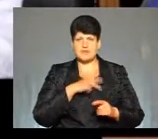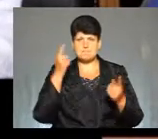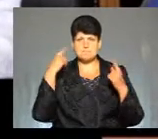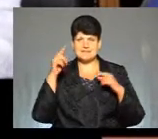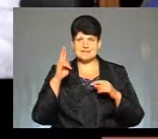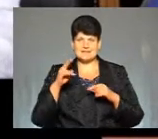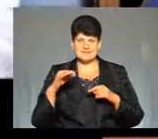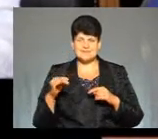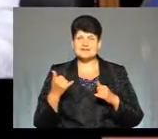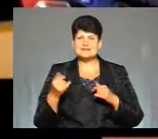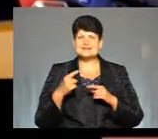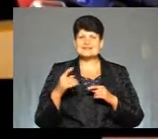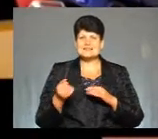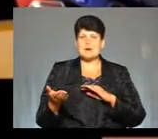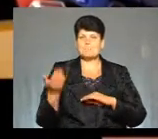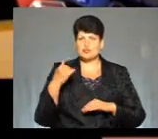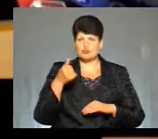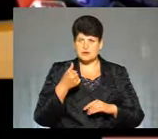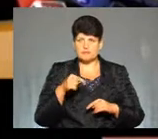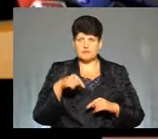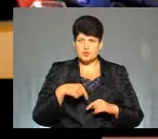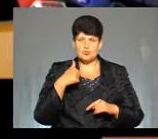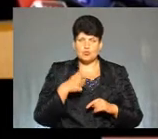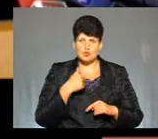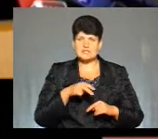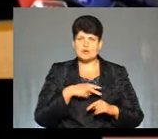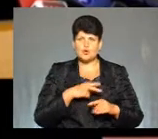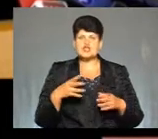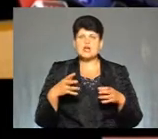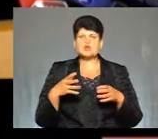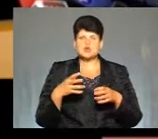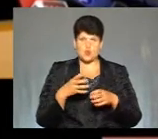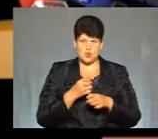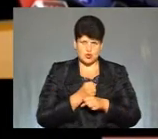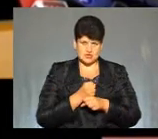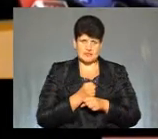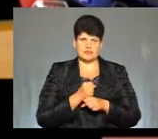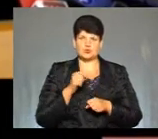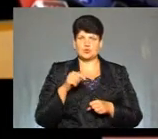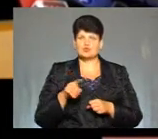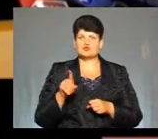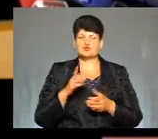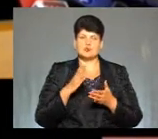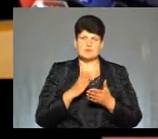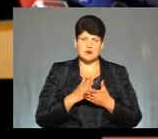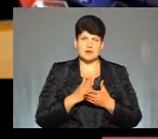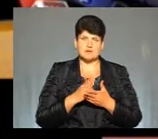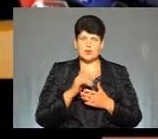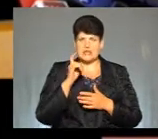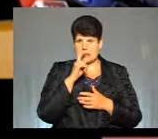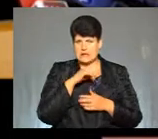мистецьких за минулий рік. Ми цьогоріч нагородження скоротили, тому що маємо гіркий